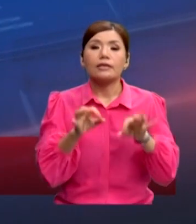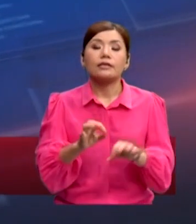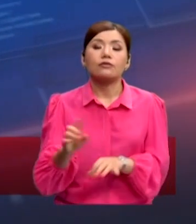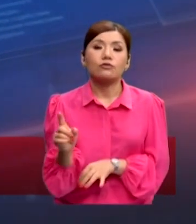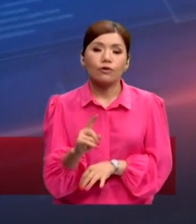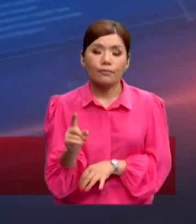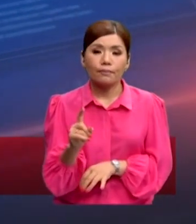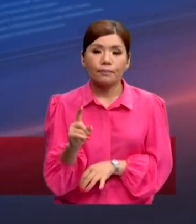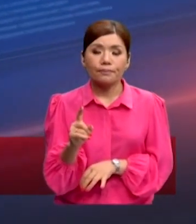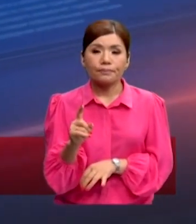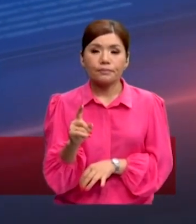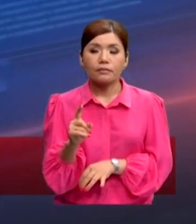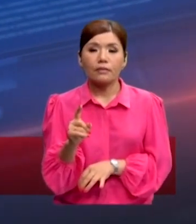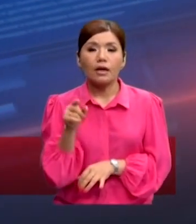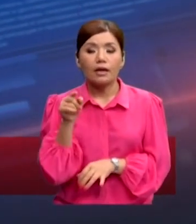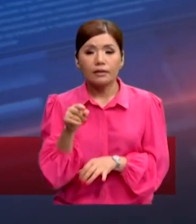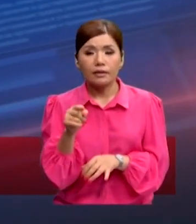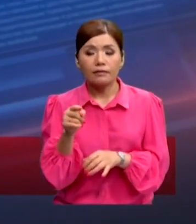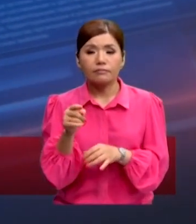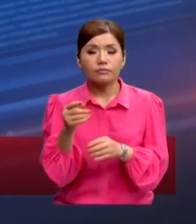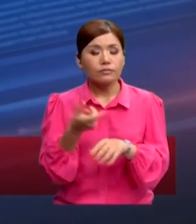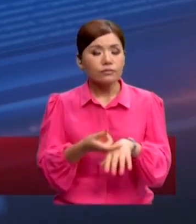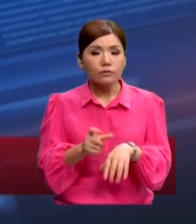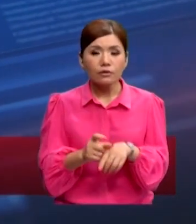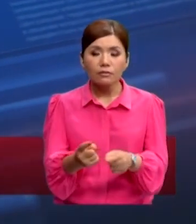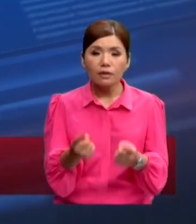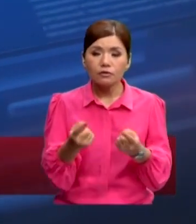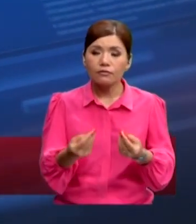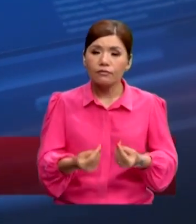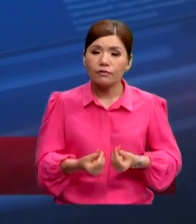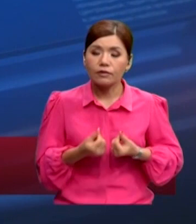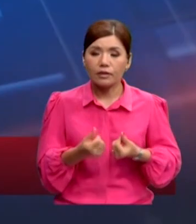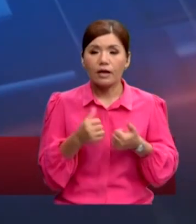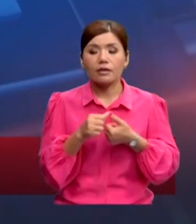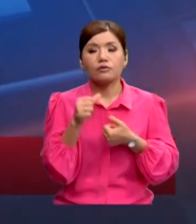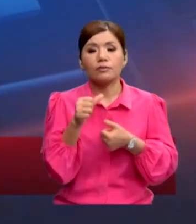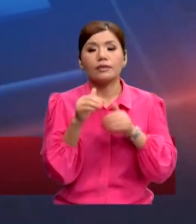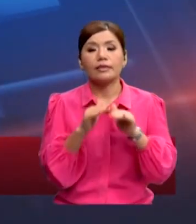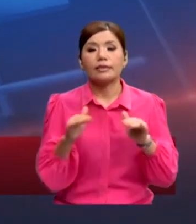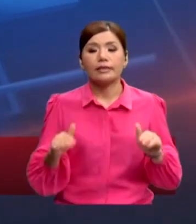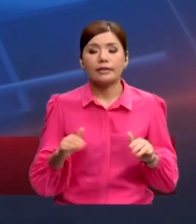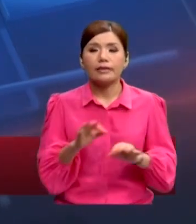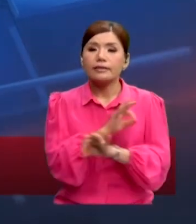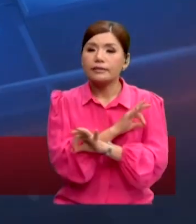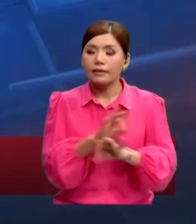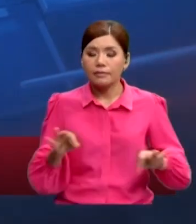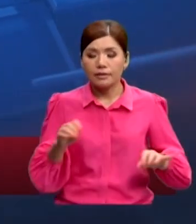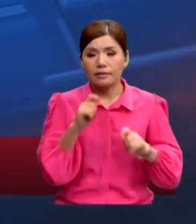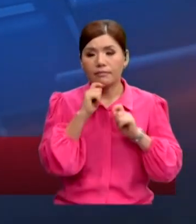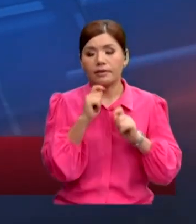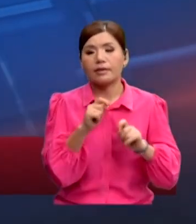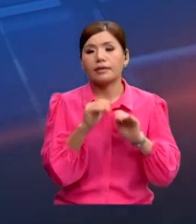что они оказывают очень большое влияние на судьбы детей. Замечательный подарок нашим